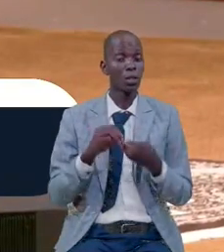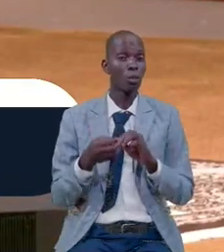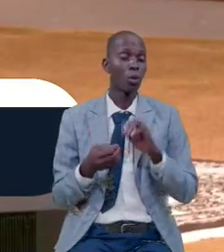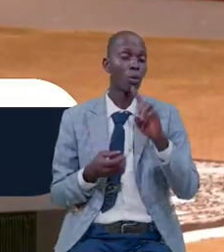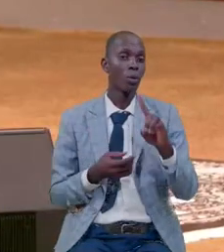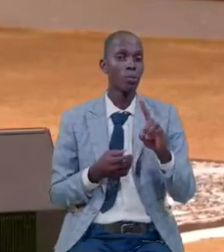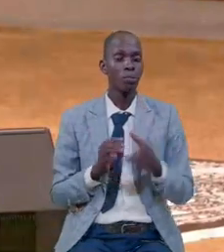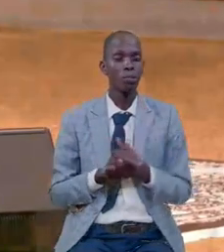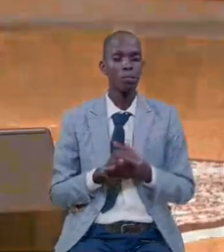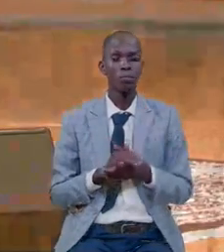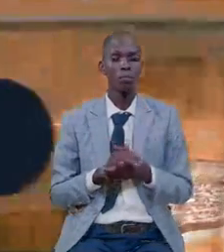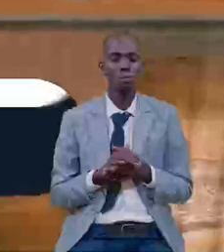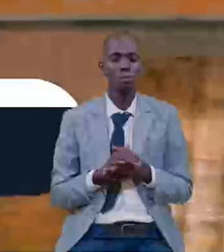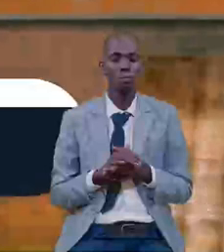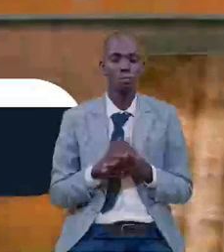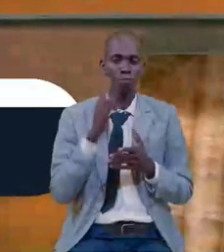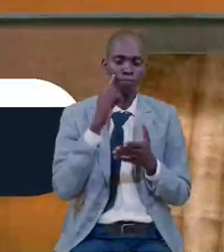ici.